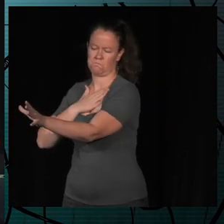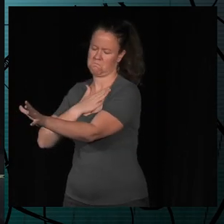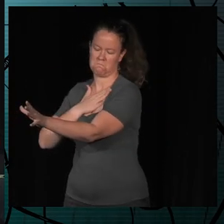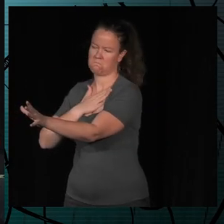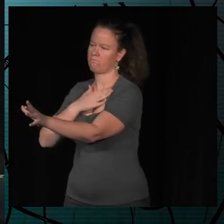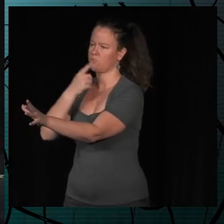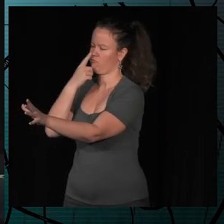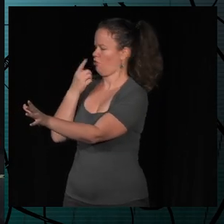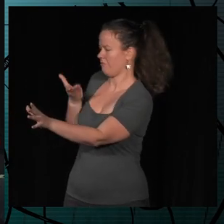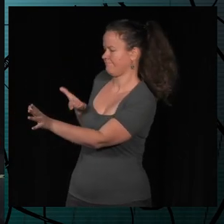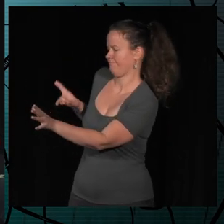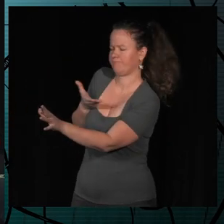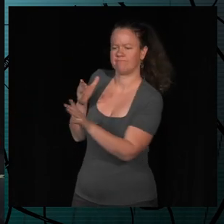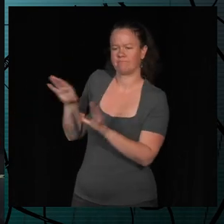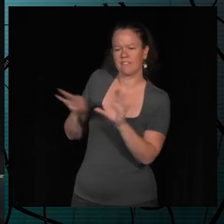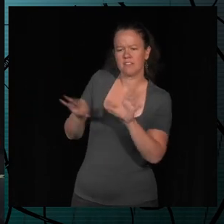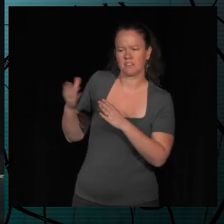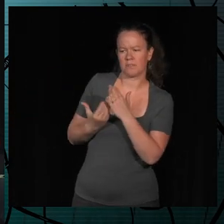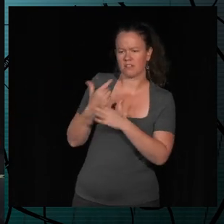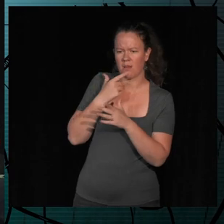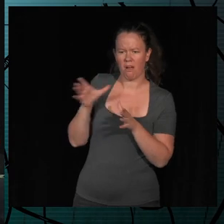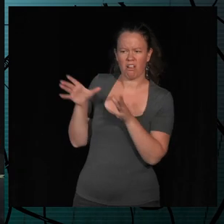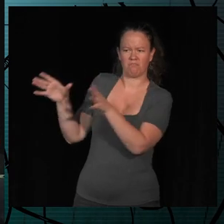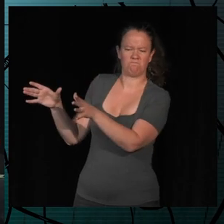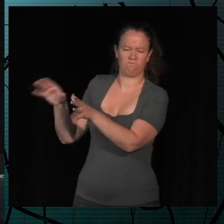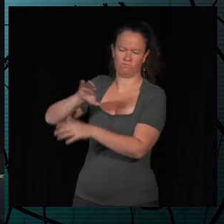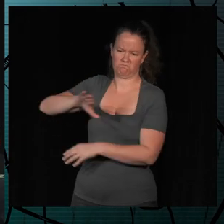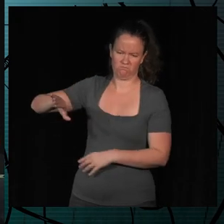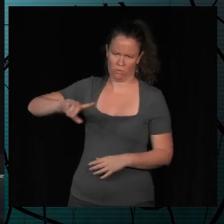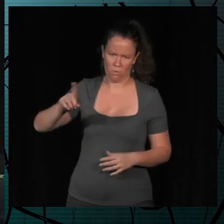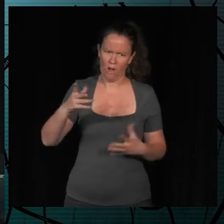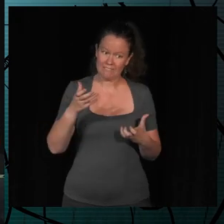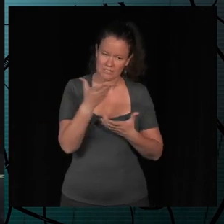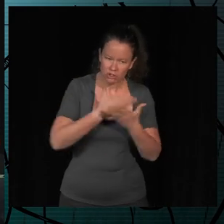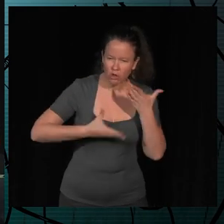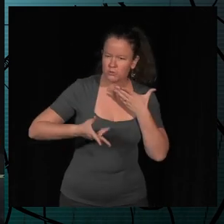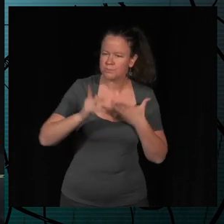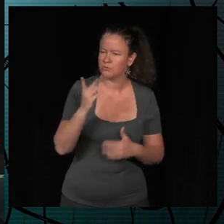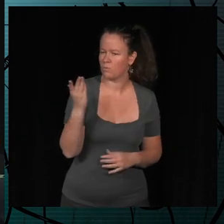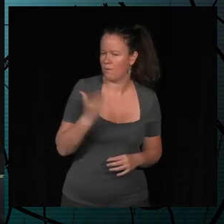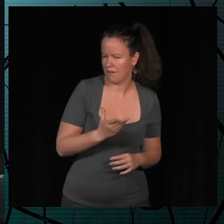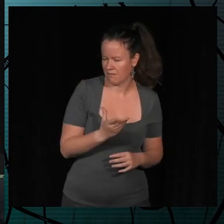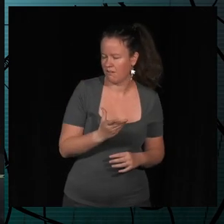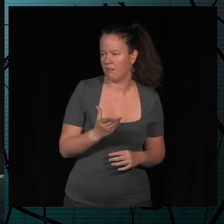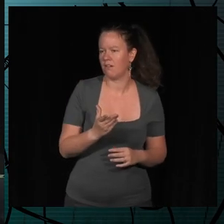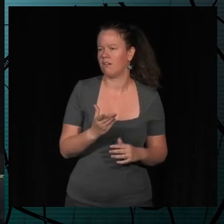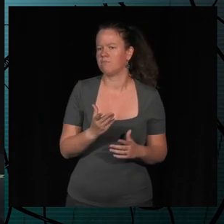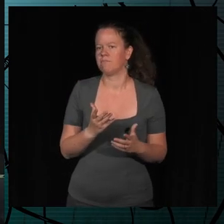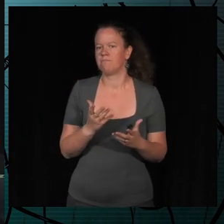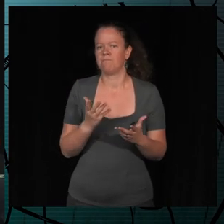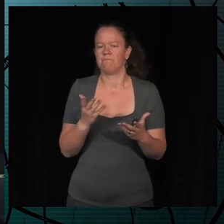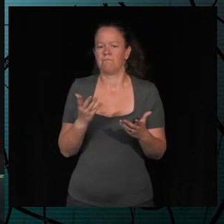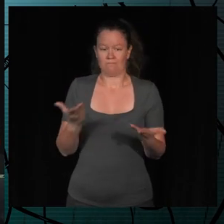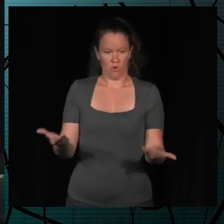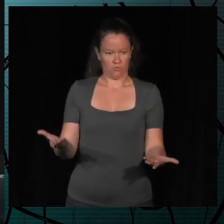avec les intervenantes et intervenants vous vous proposer c'est plutôt réfléchir ensemble aussi euh à un